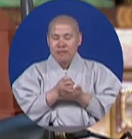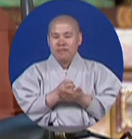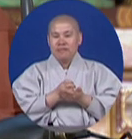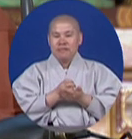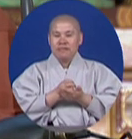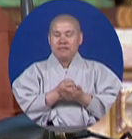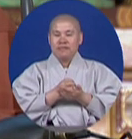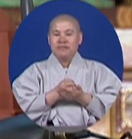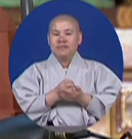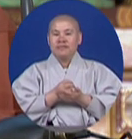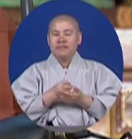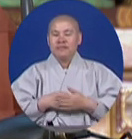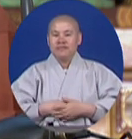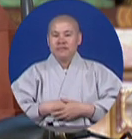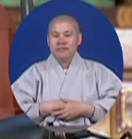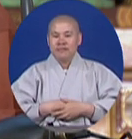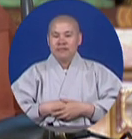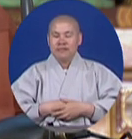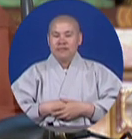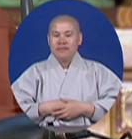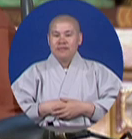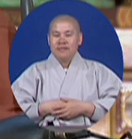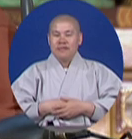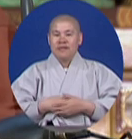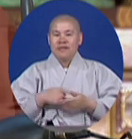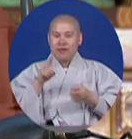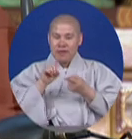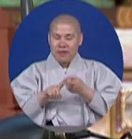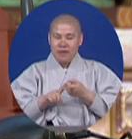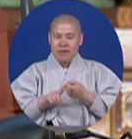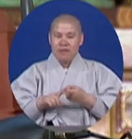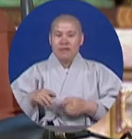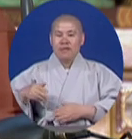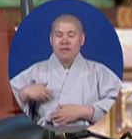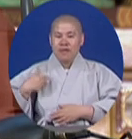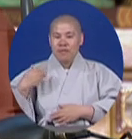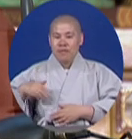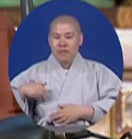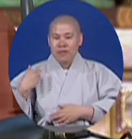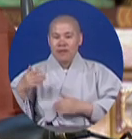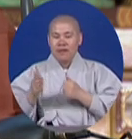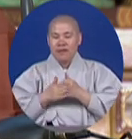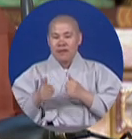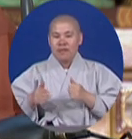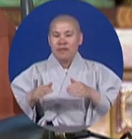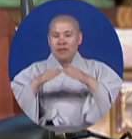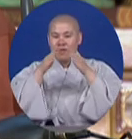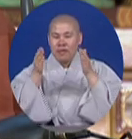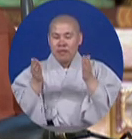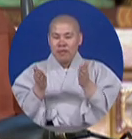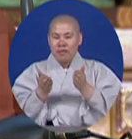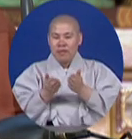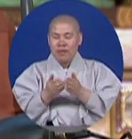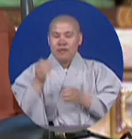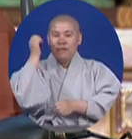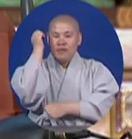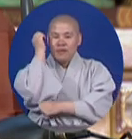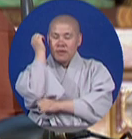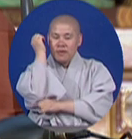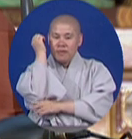이게요. 이런데 이걸 모르는 거예요. 이런 것을 이게 전부 해서 이